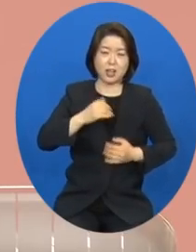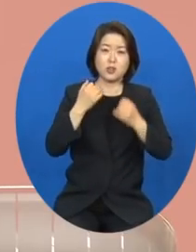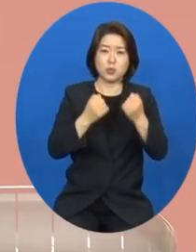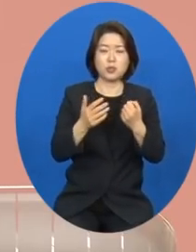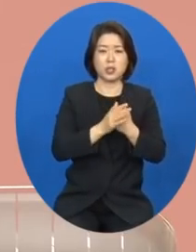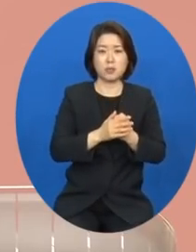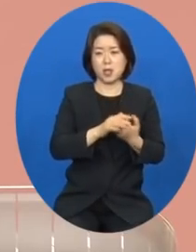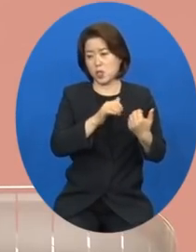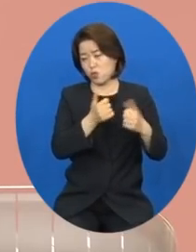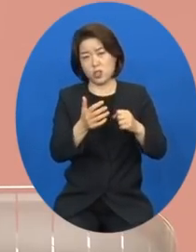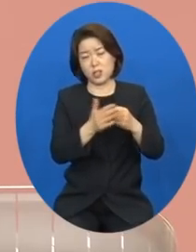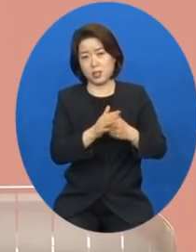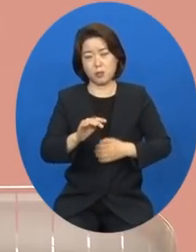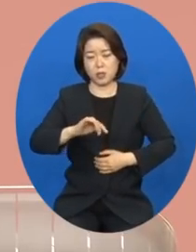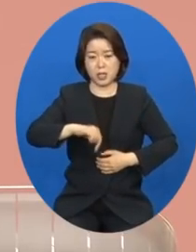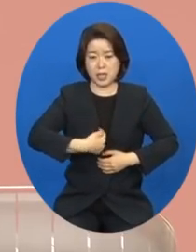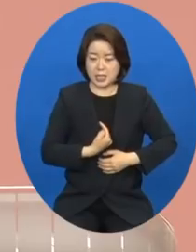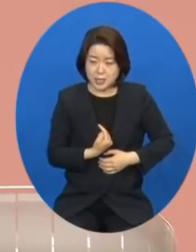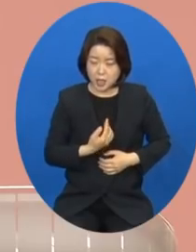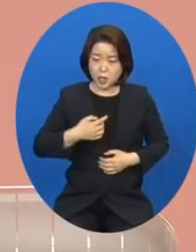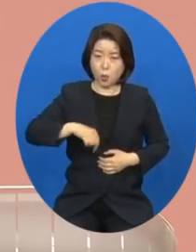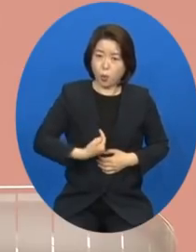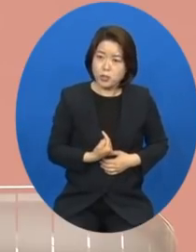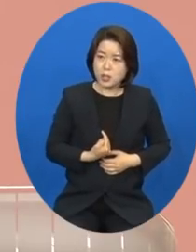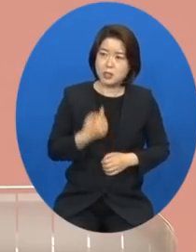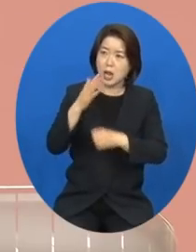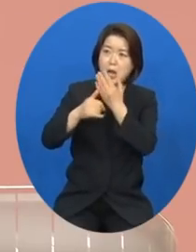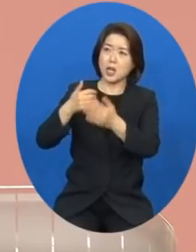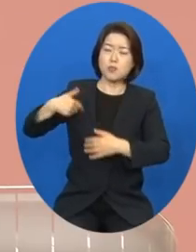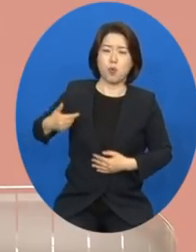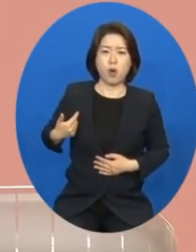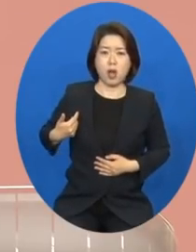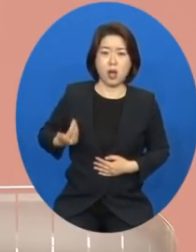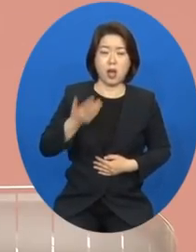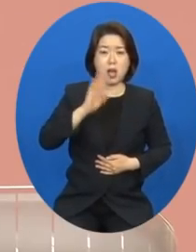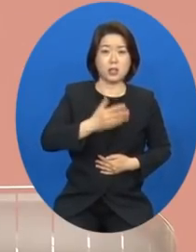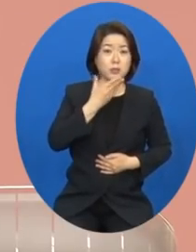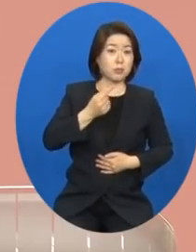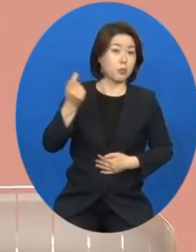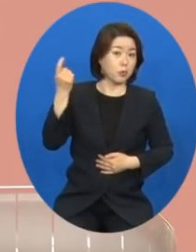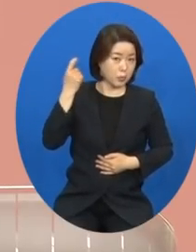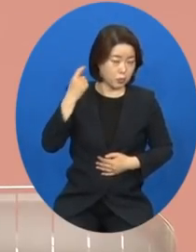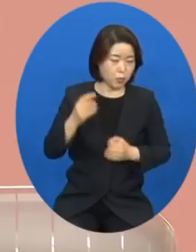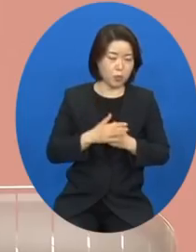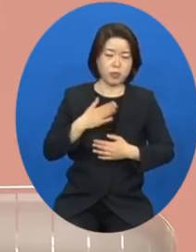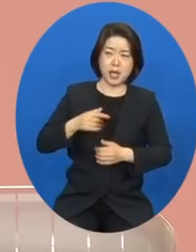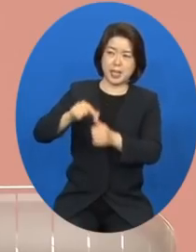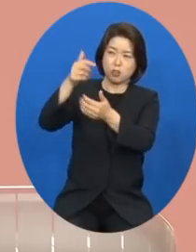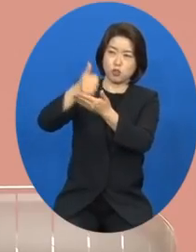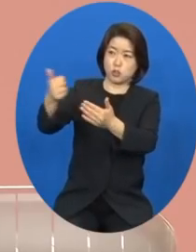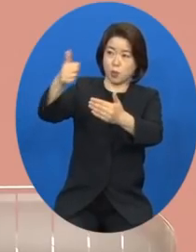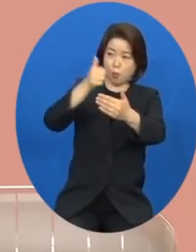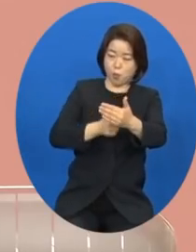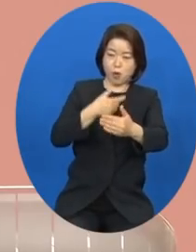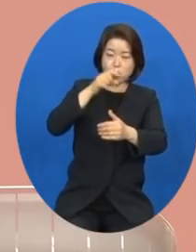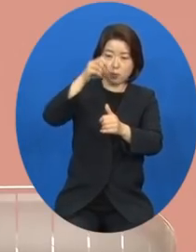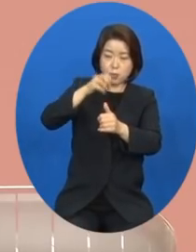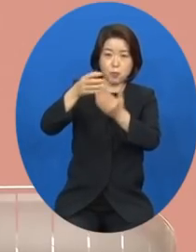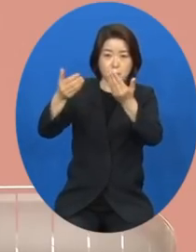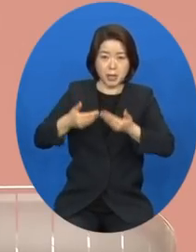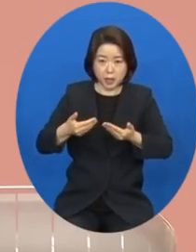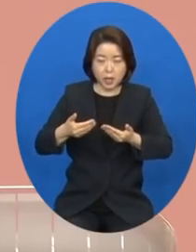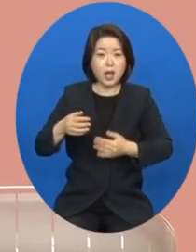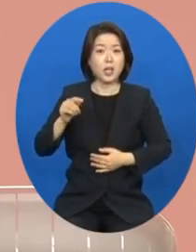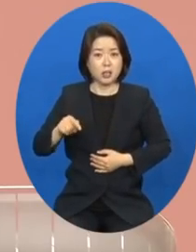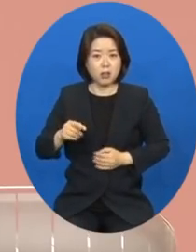술 쇠라는 절 땅은 말 수 없다는 거예요 그런데 복음을 듣고 예수님을 나의 구주로 영접하고 세례를 받는다 그거는 홍해가